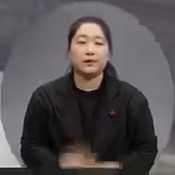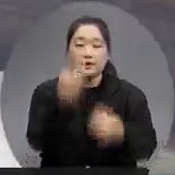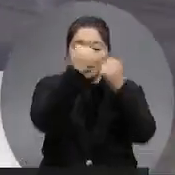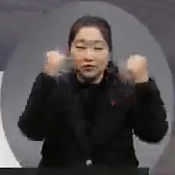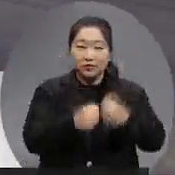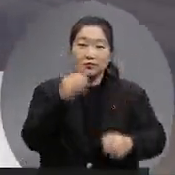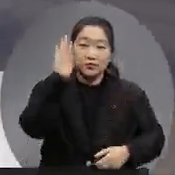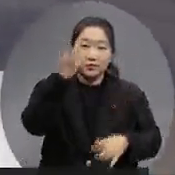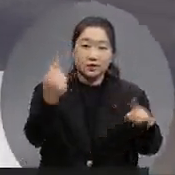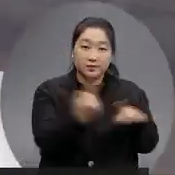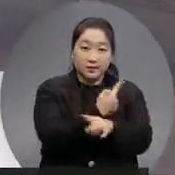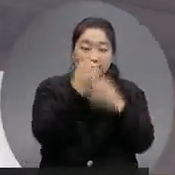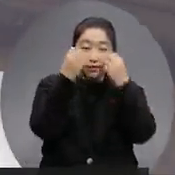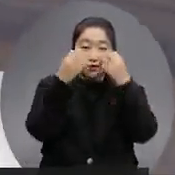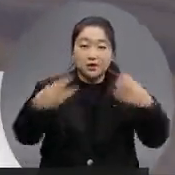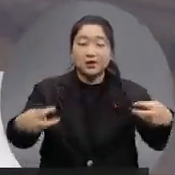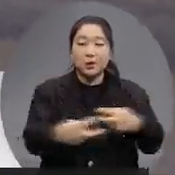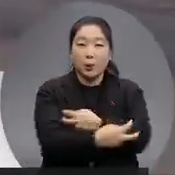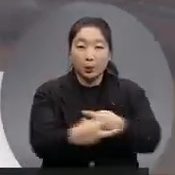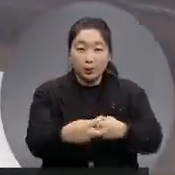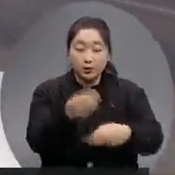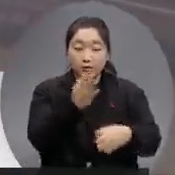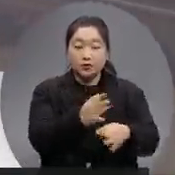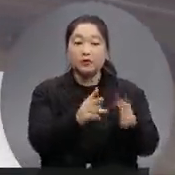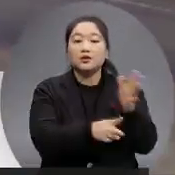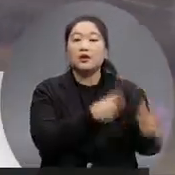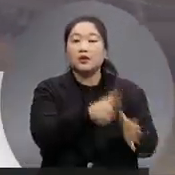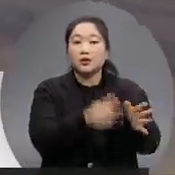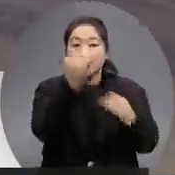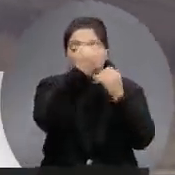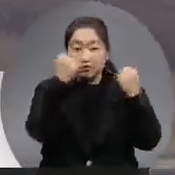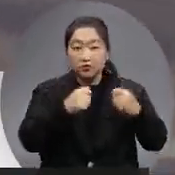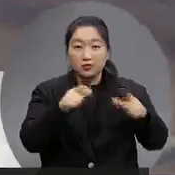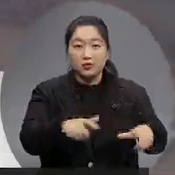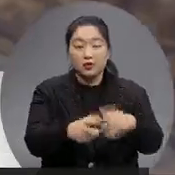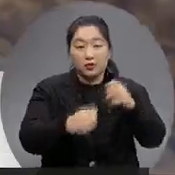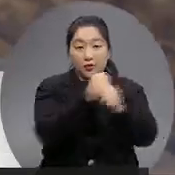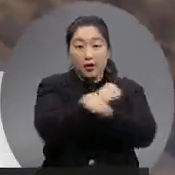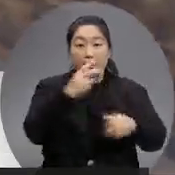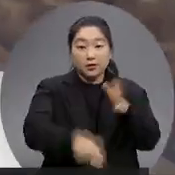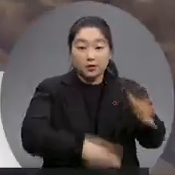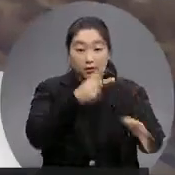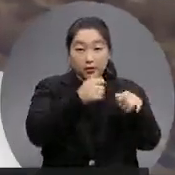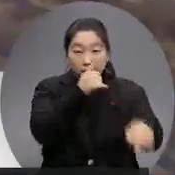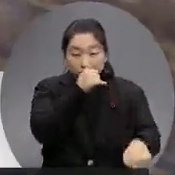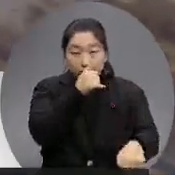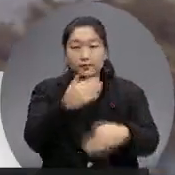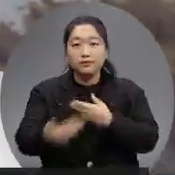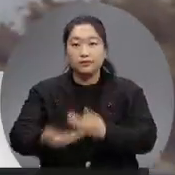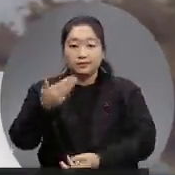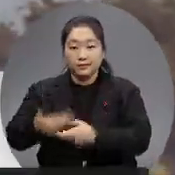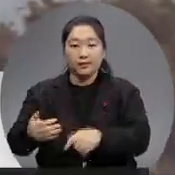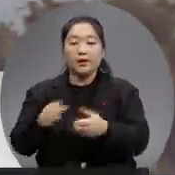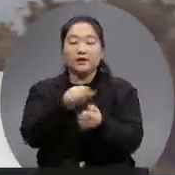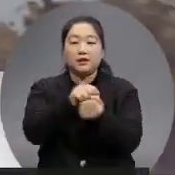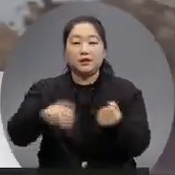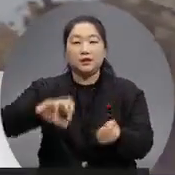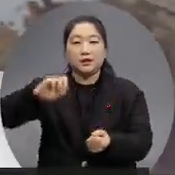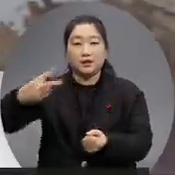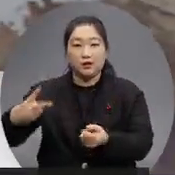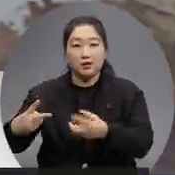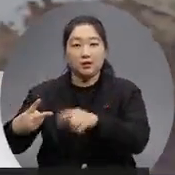충북의 미래를 바꿀 신설 교통망 가운데 철도에 충청권 광역철도가 있다면 도로에서는 진천